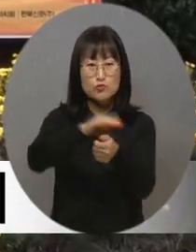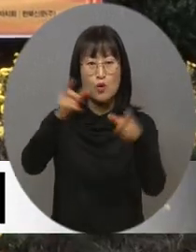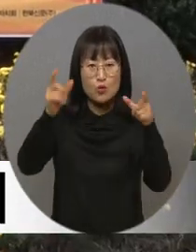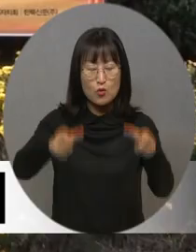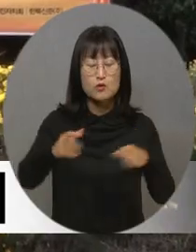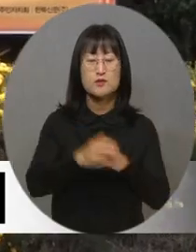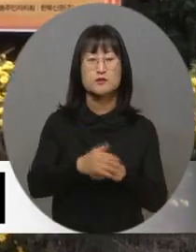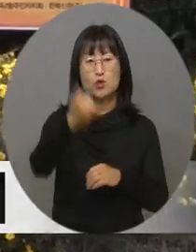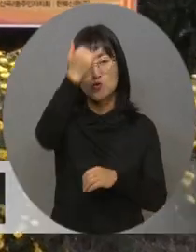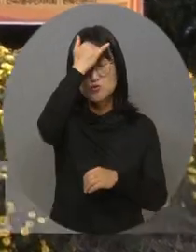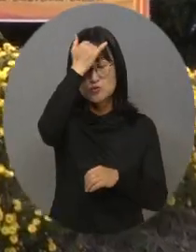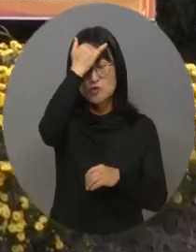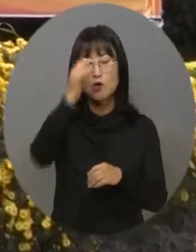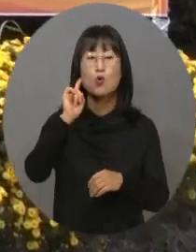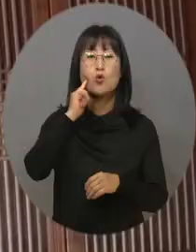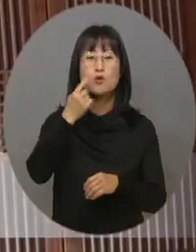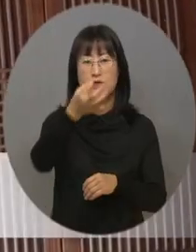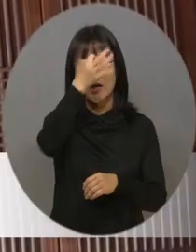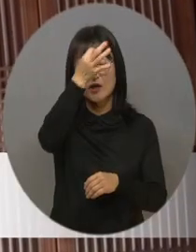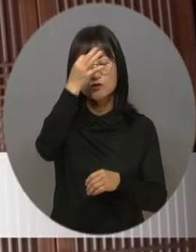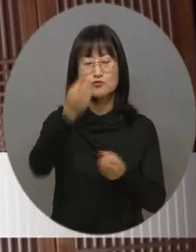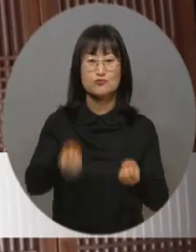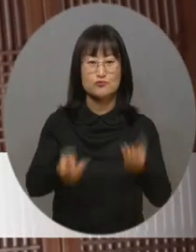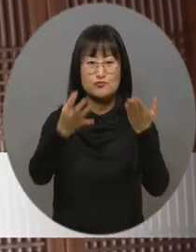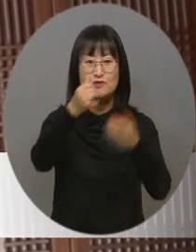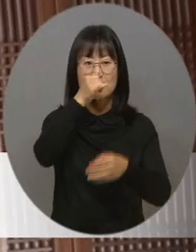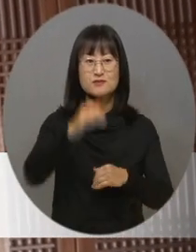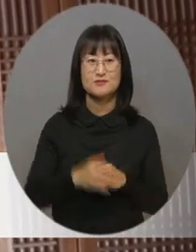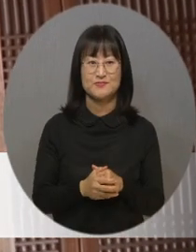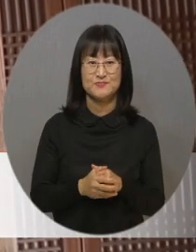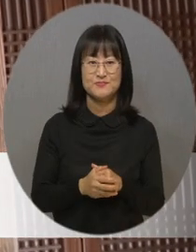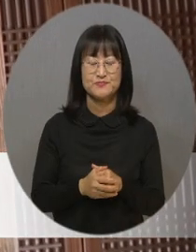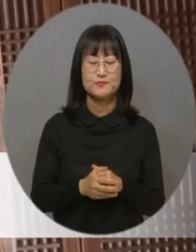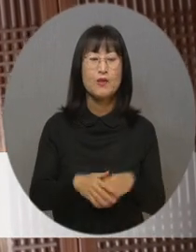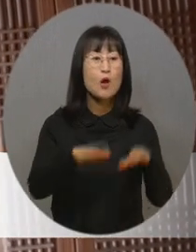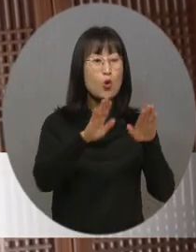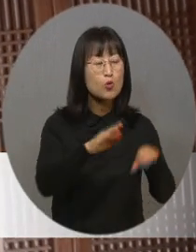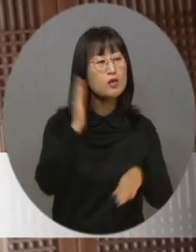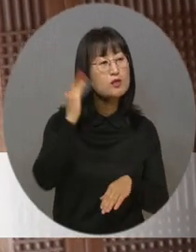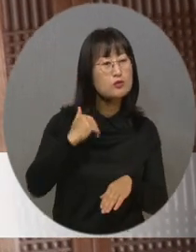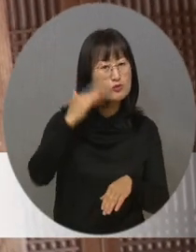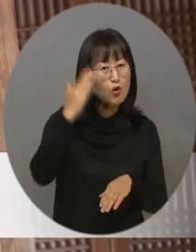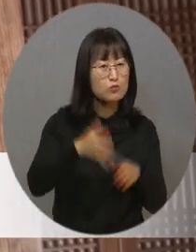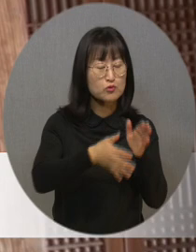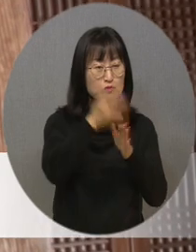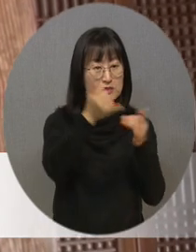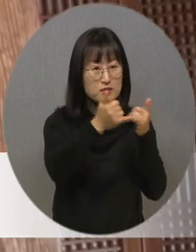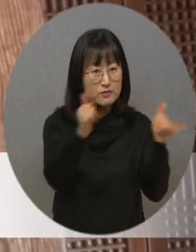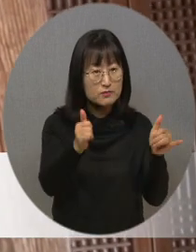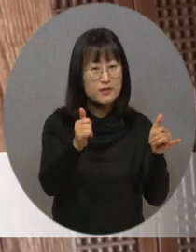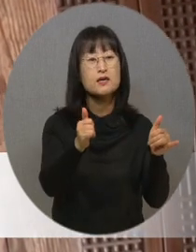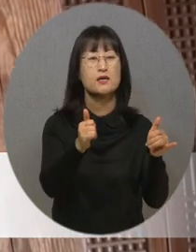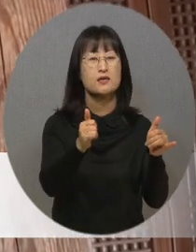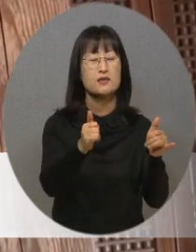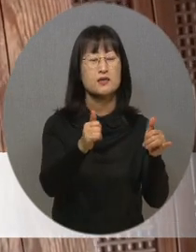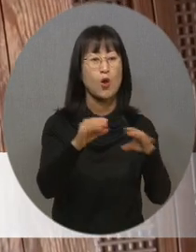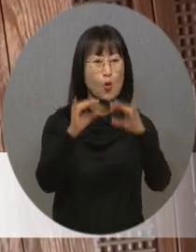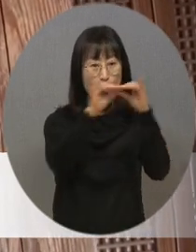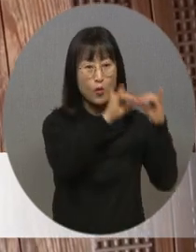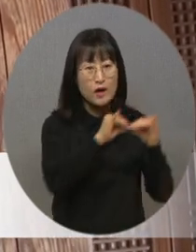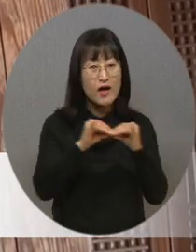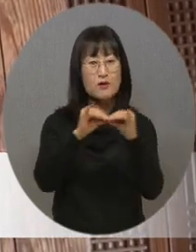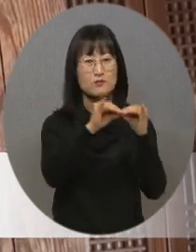충의공 예술제가 개최되었습니다. 아이고, 오늘 이렇게 의정부 시민 공감에서 저희